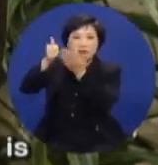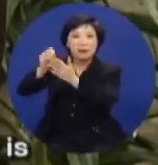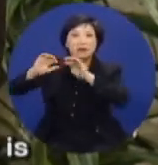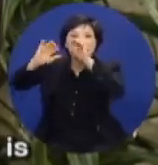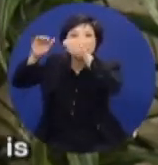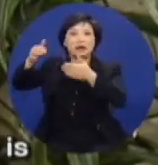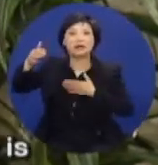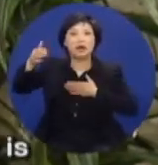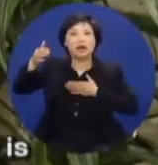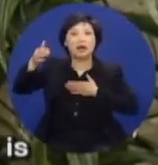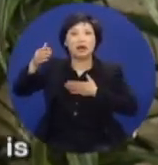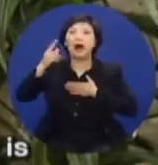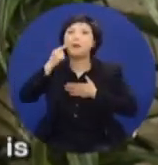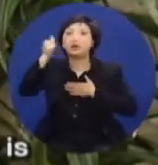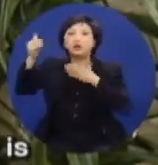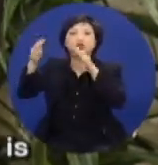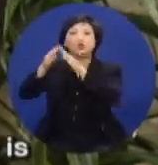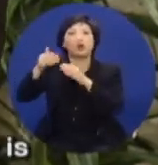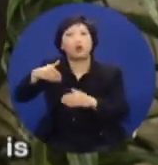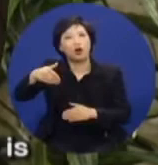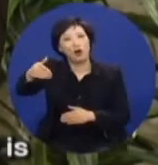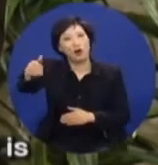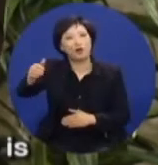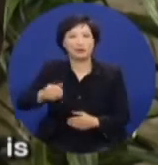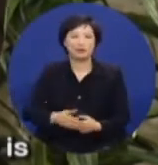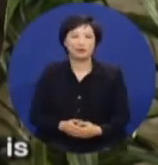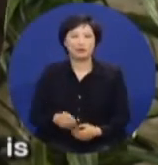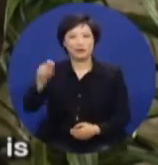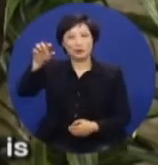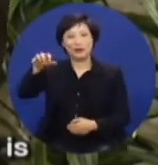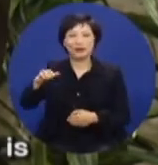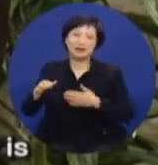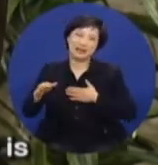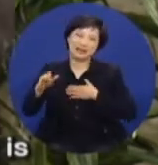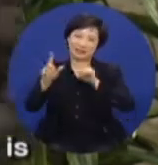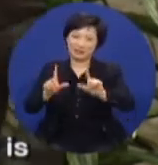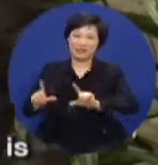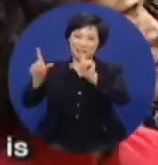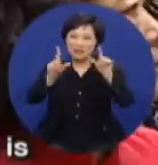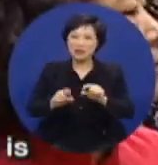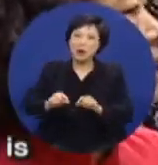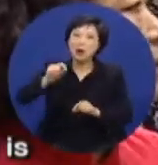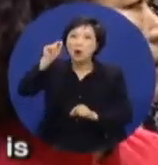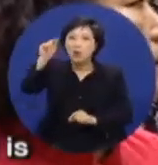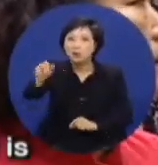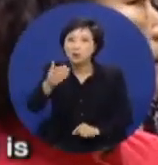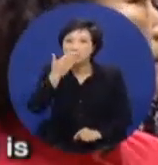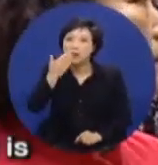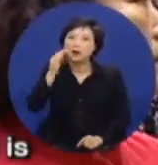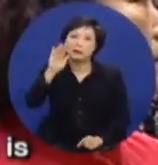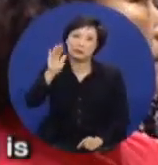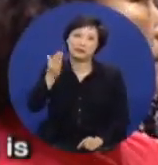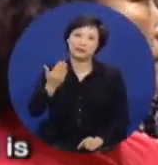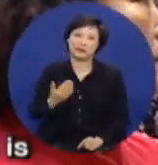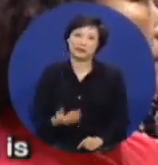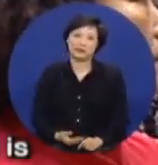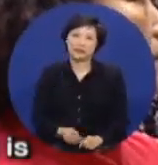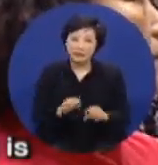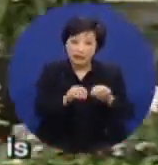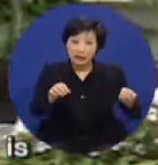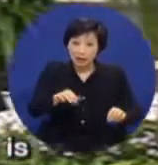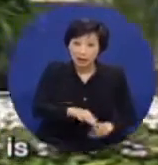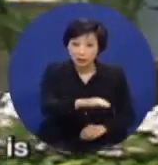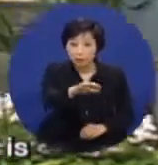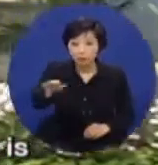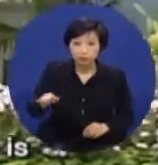분양 아버지 집에 가야 돼 거기서 흥분이 살아야 돼 에 이 땅 1초